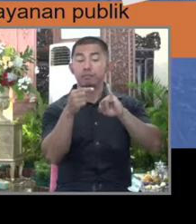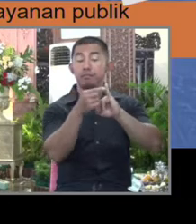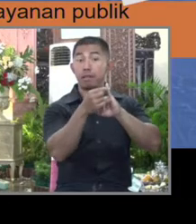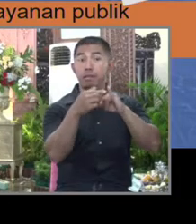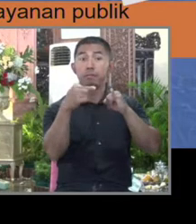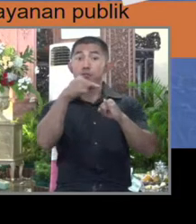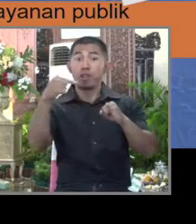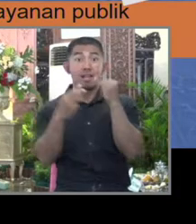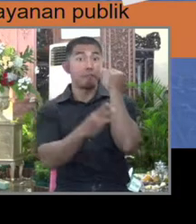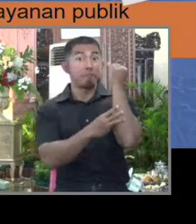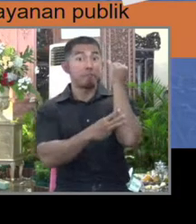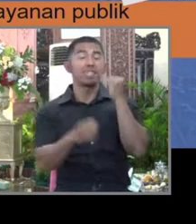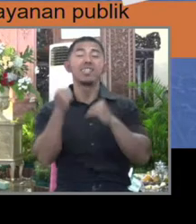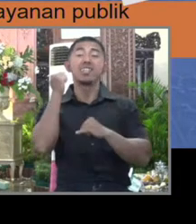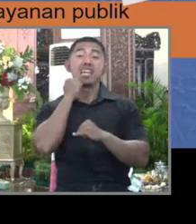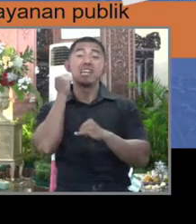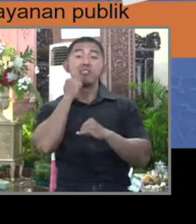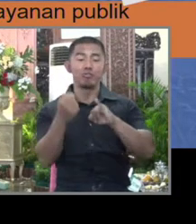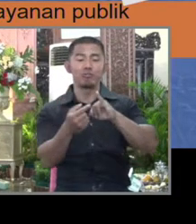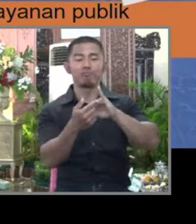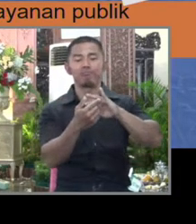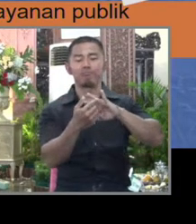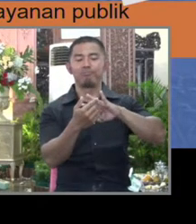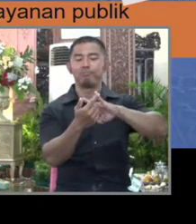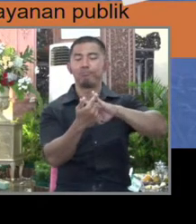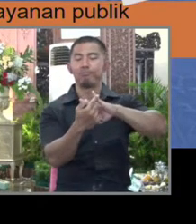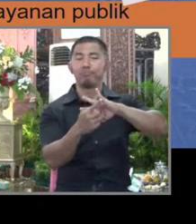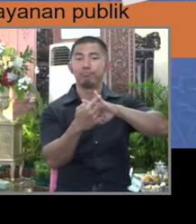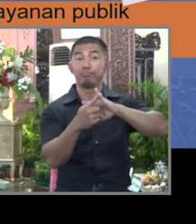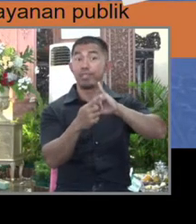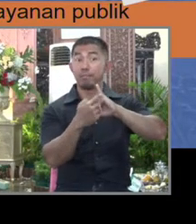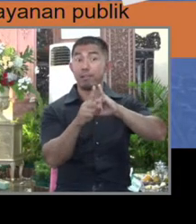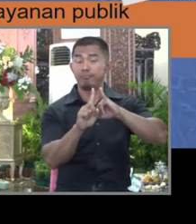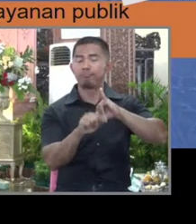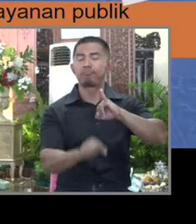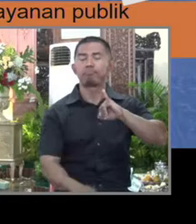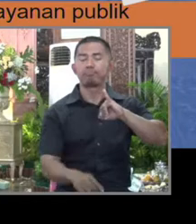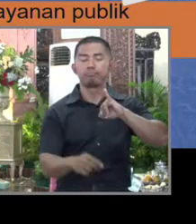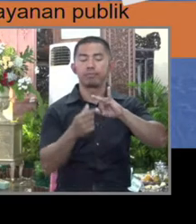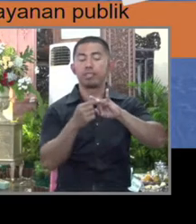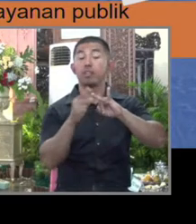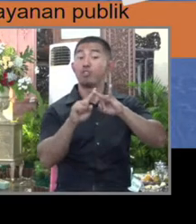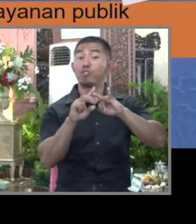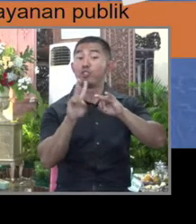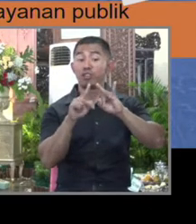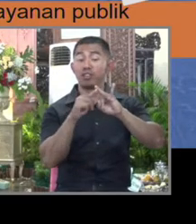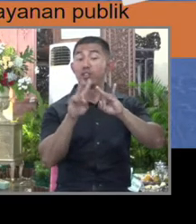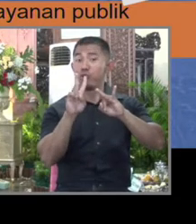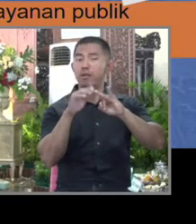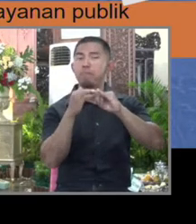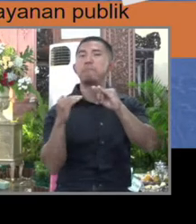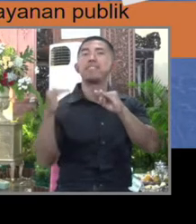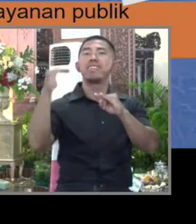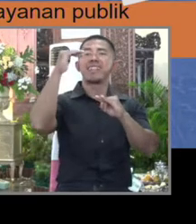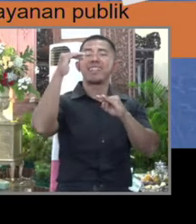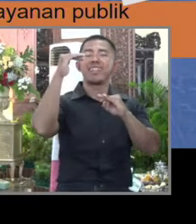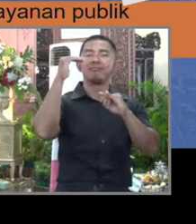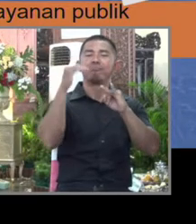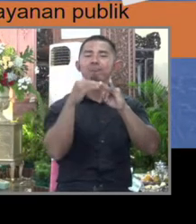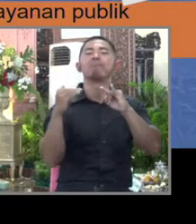kemudian pengangguran dan peningkatan ekonomi kemudian peningkatan daya saing daerah berbasis